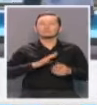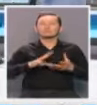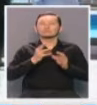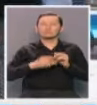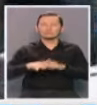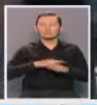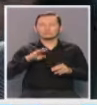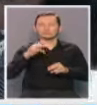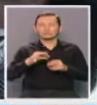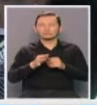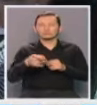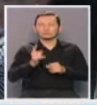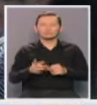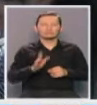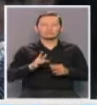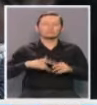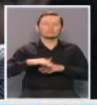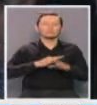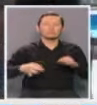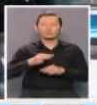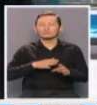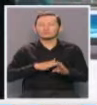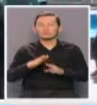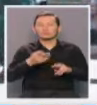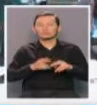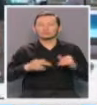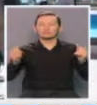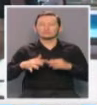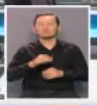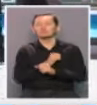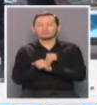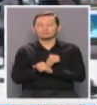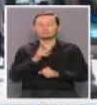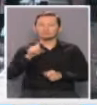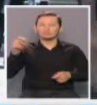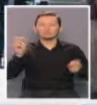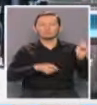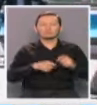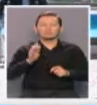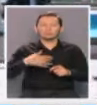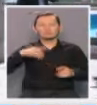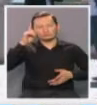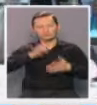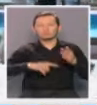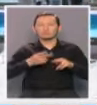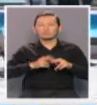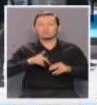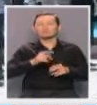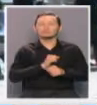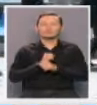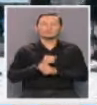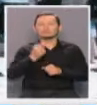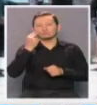для Жилуйского района, но и для всей области. Здесь можно отдыхать и жителям соседних районов. Мы уверены, что работа аквапарка